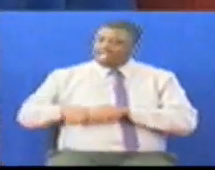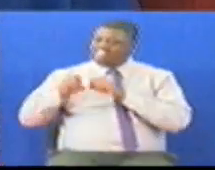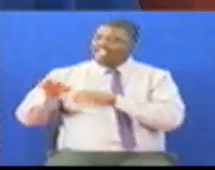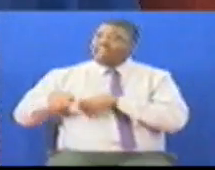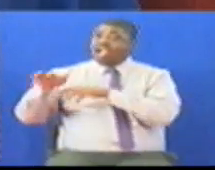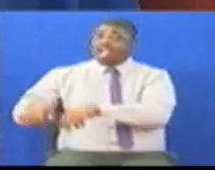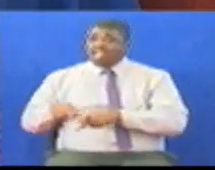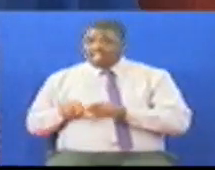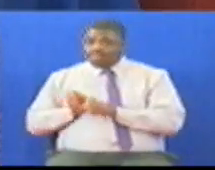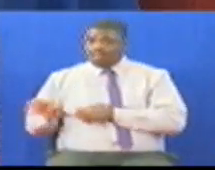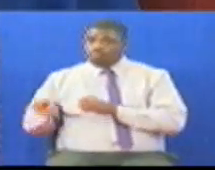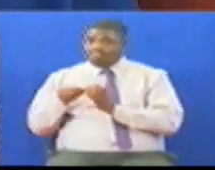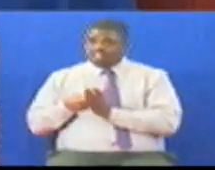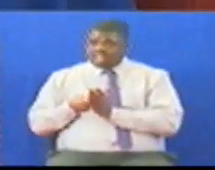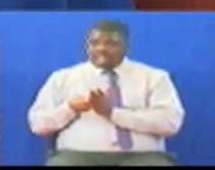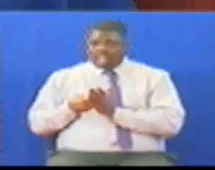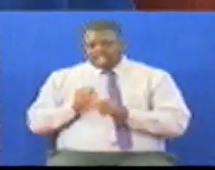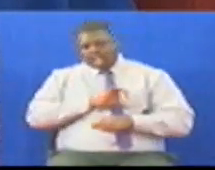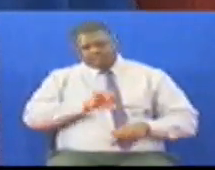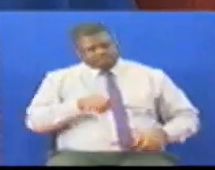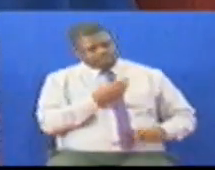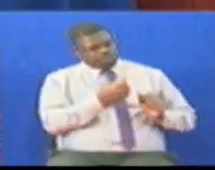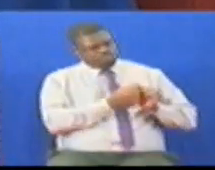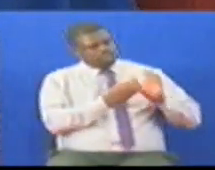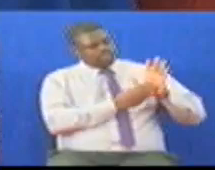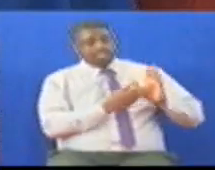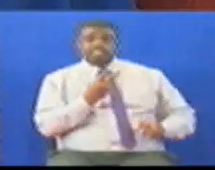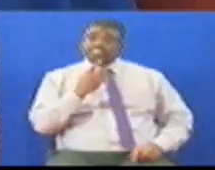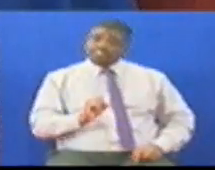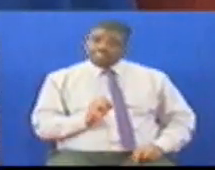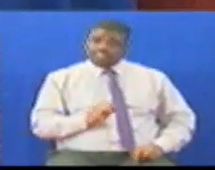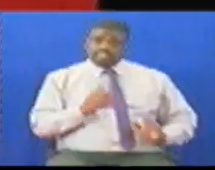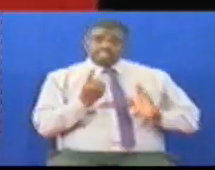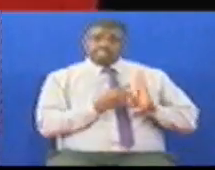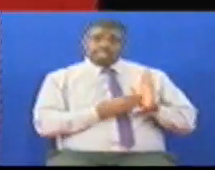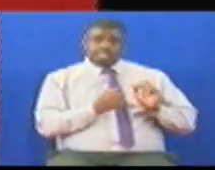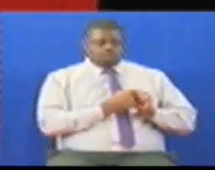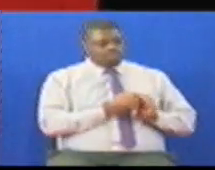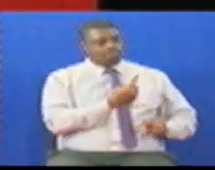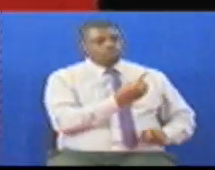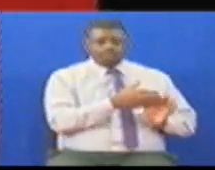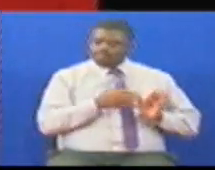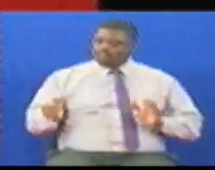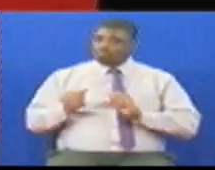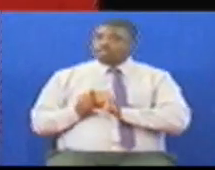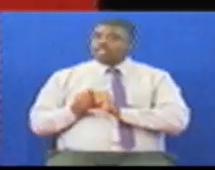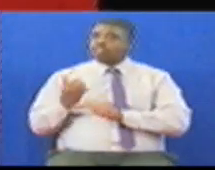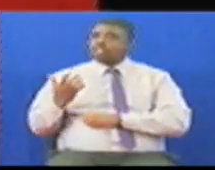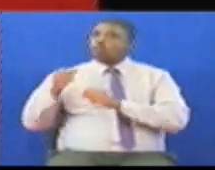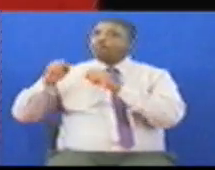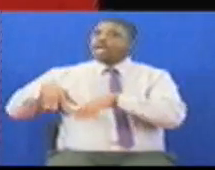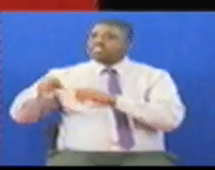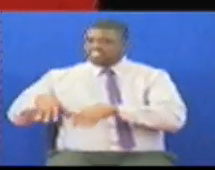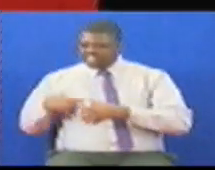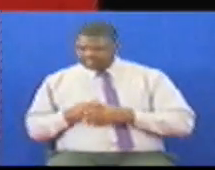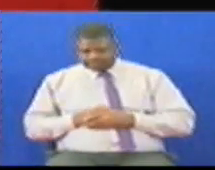mwaka wa fedha 2020 kuanzia tarehe 11 hadi 15 Machi 2020. Kamati pia